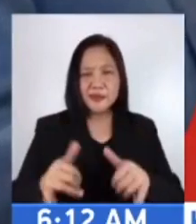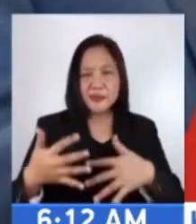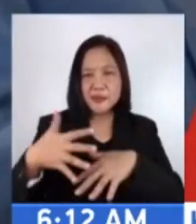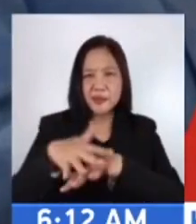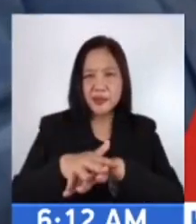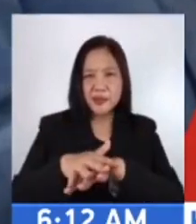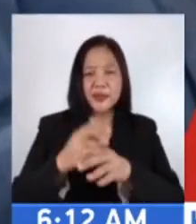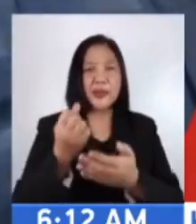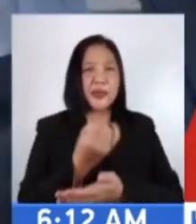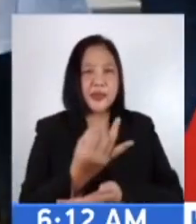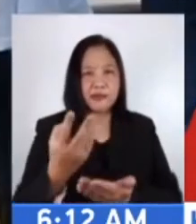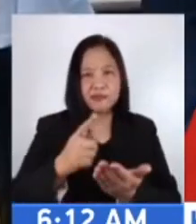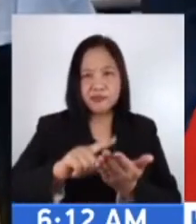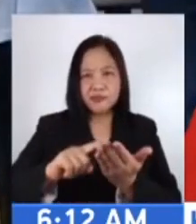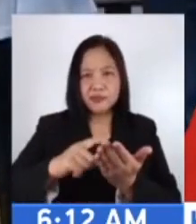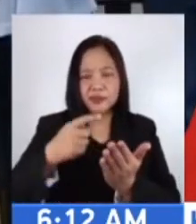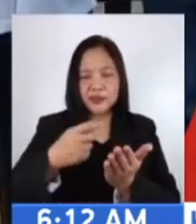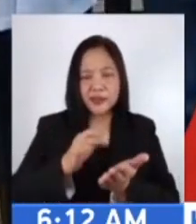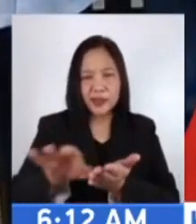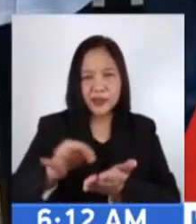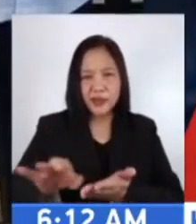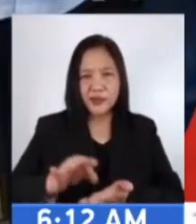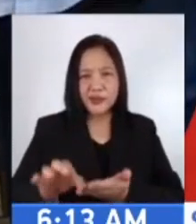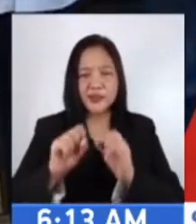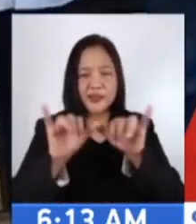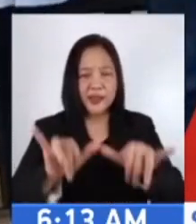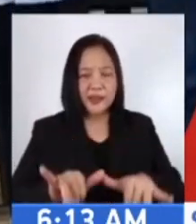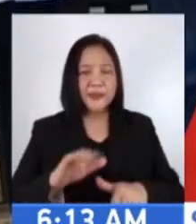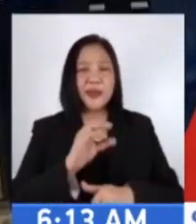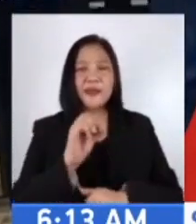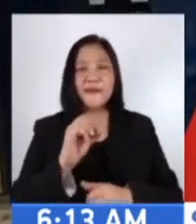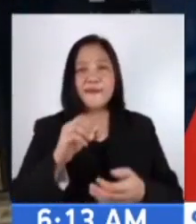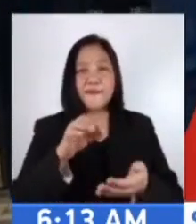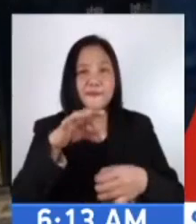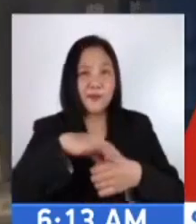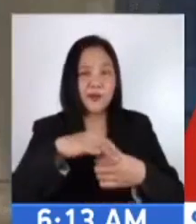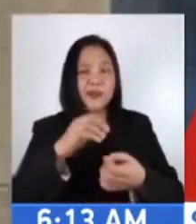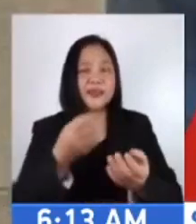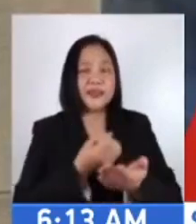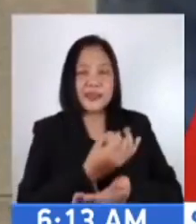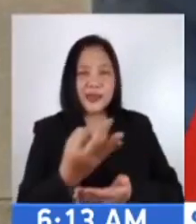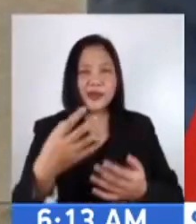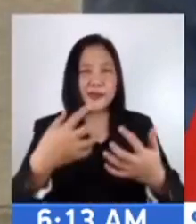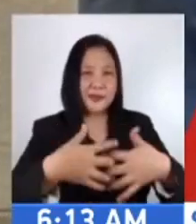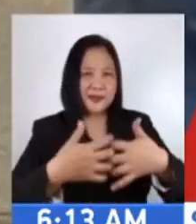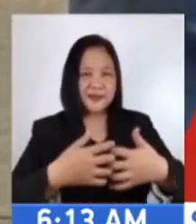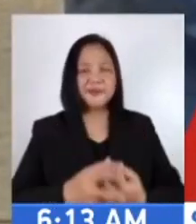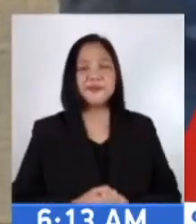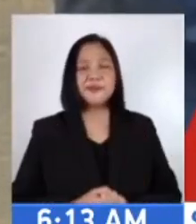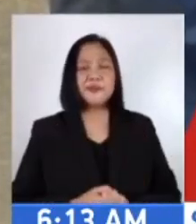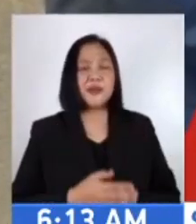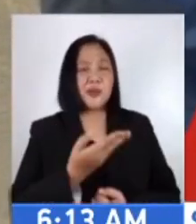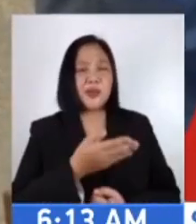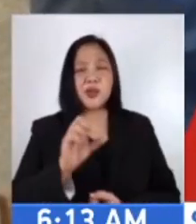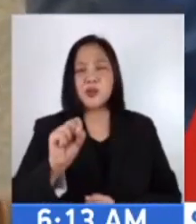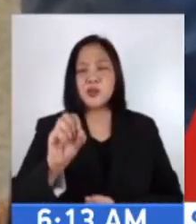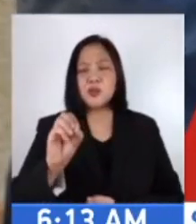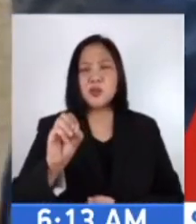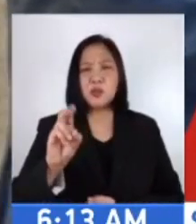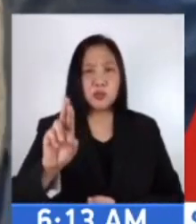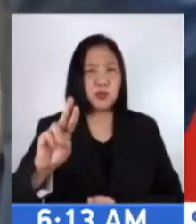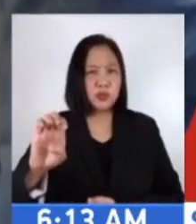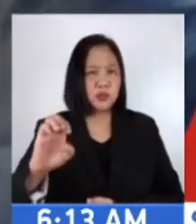at vote counting machine gaya ng itinatakda ng batas. Ang source code ay ang human readable instructions na nagdidikta kung